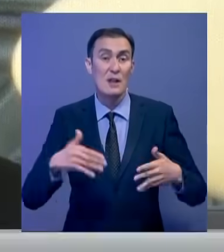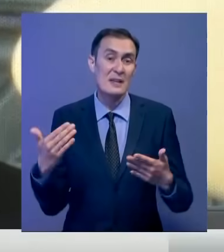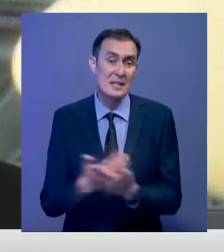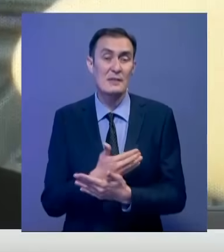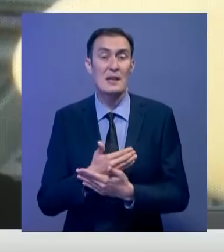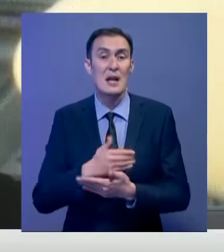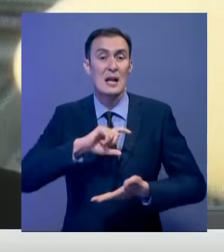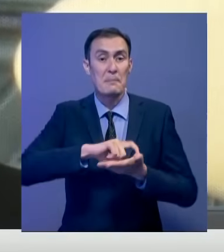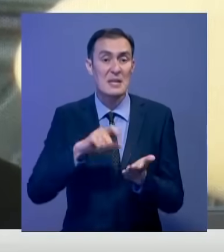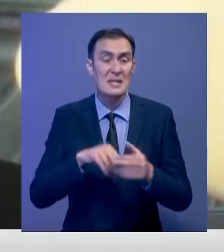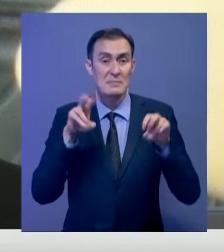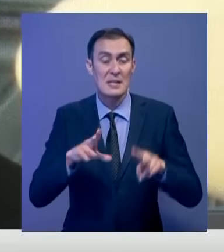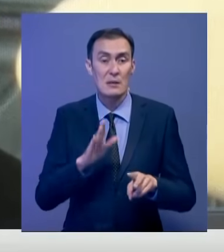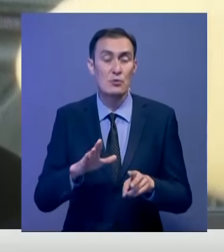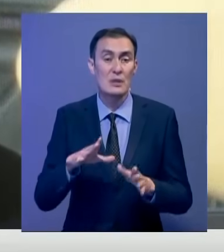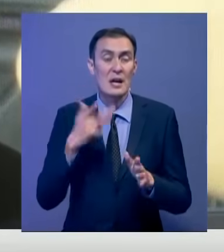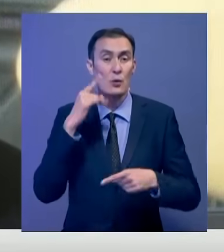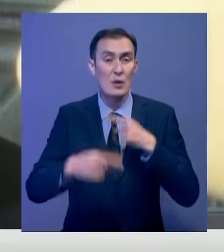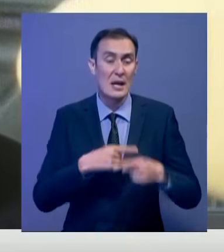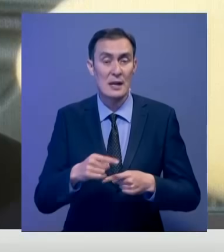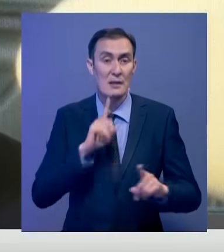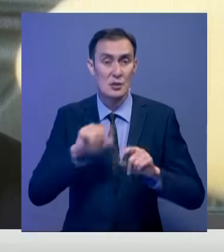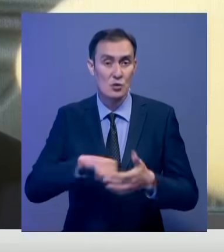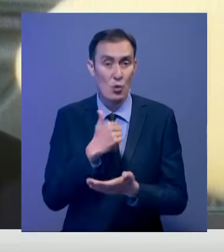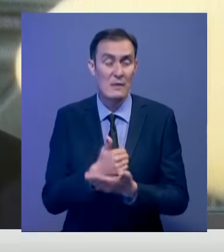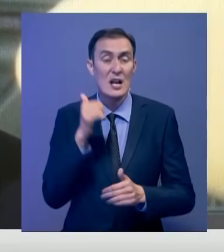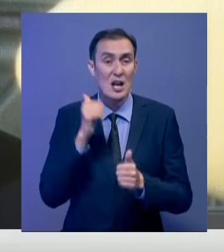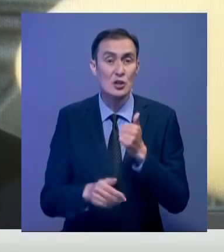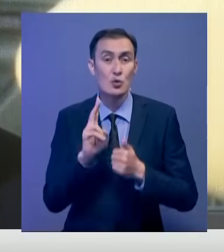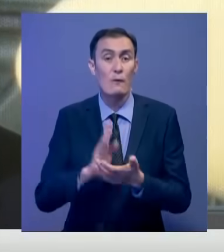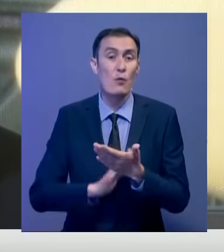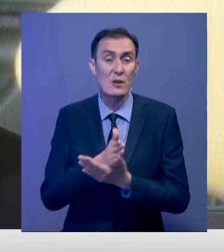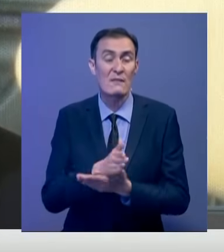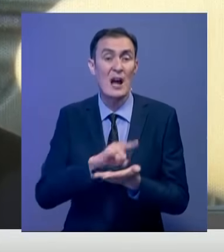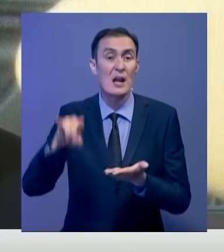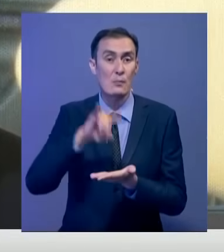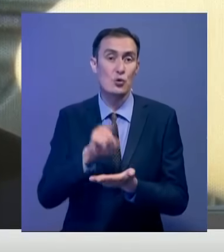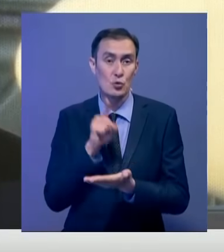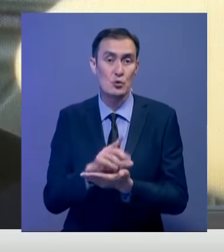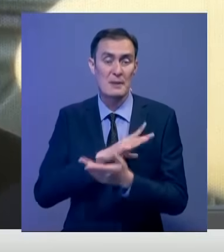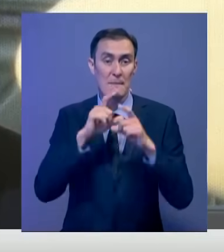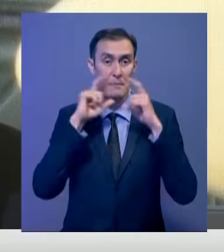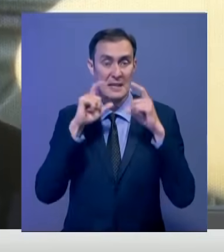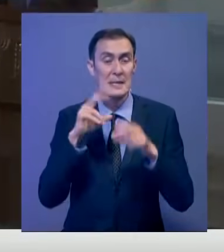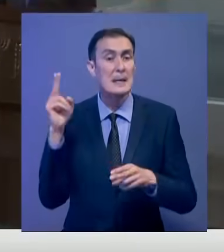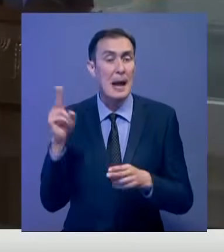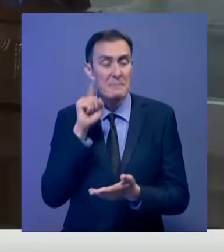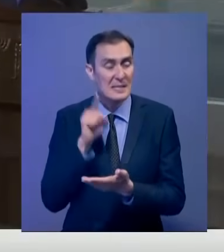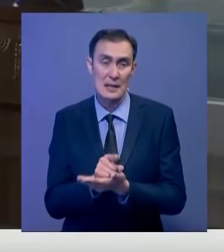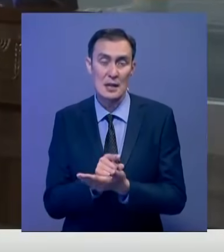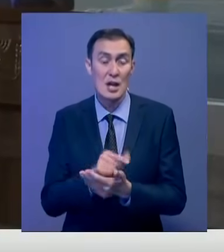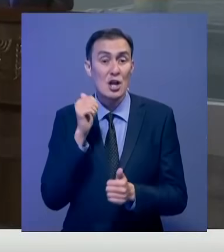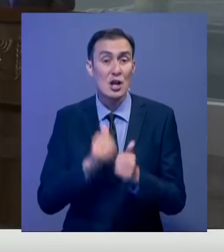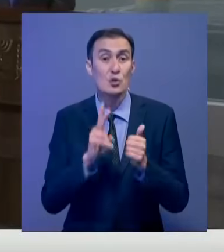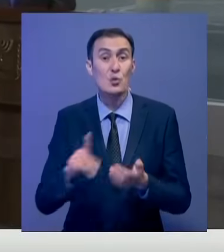восстановить коронакабинет, который будет собираться на регулярной основе. С этого момента каждый, кто входит в аэропорт, должен быть в маске, без исключений.